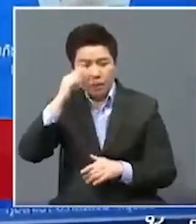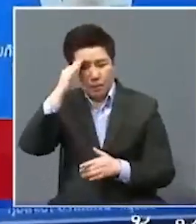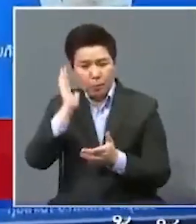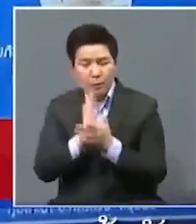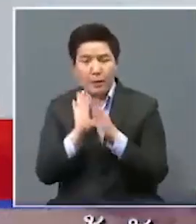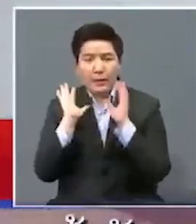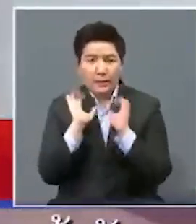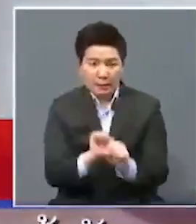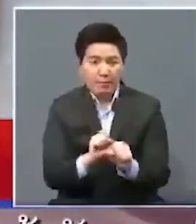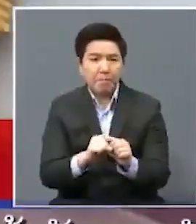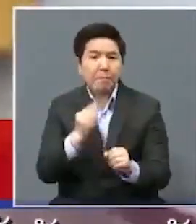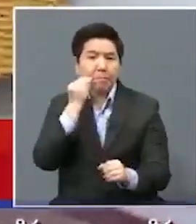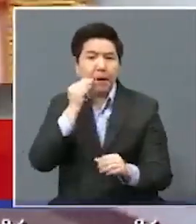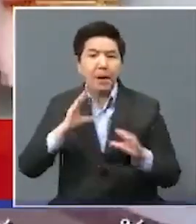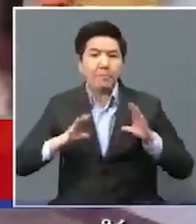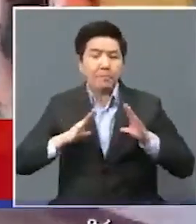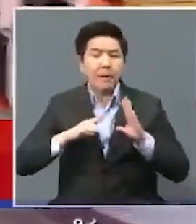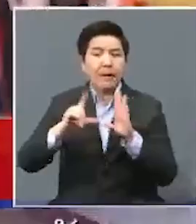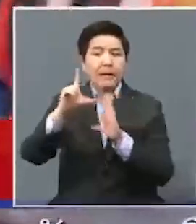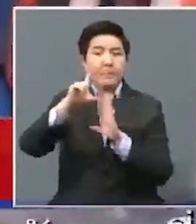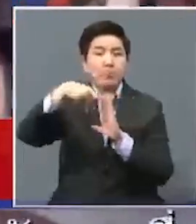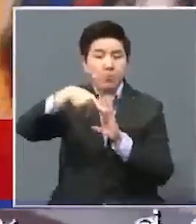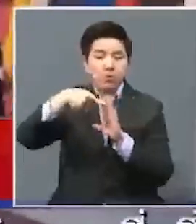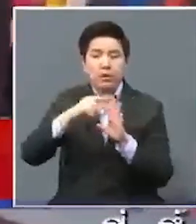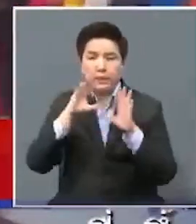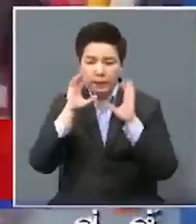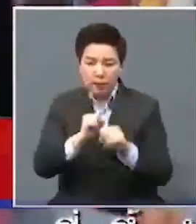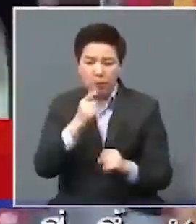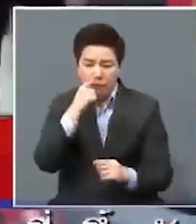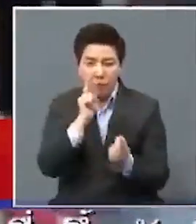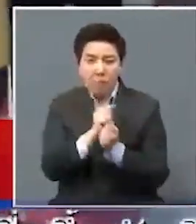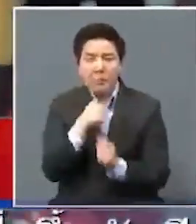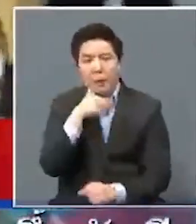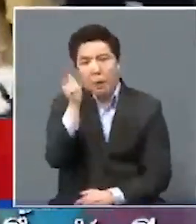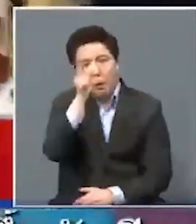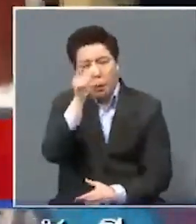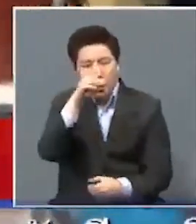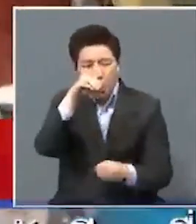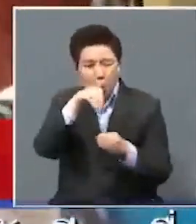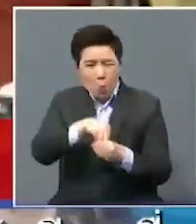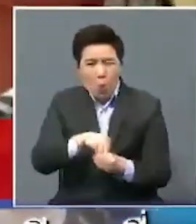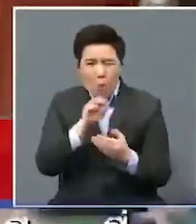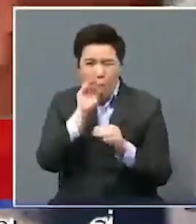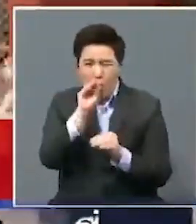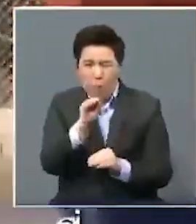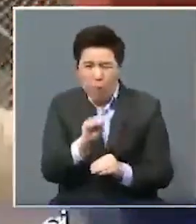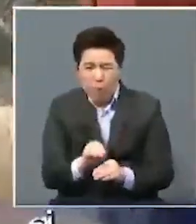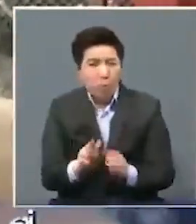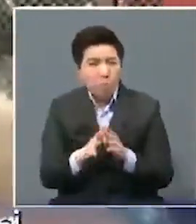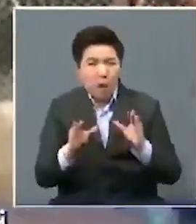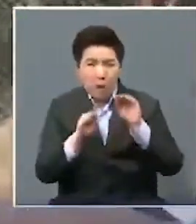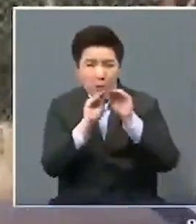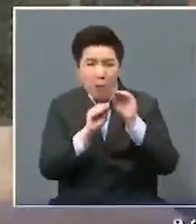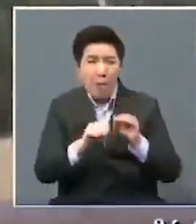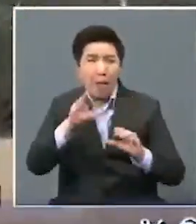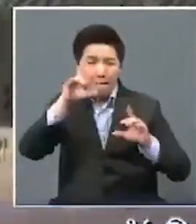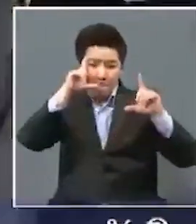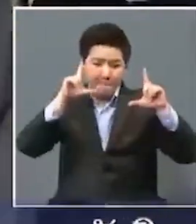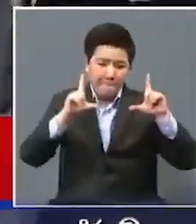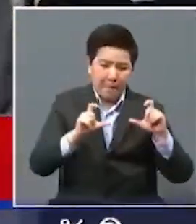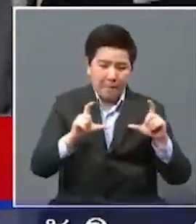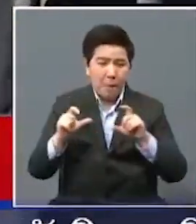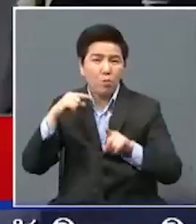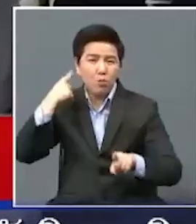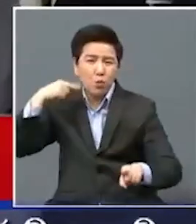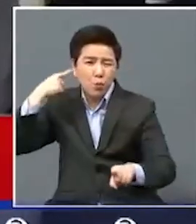ข้าจับกลุ่มที่บ้านพักในจังหวัดลำพูนตรวจสอบพบคลิปวิดีโอสื่อลามกอนาจารแล้วก็ภาพนิ่งอนาจ